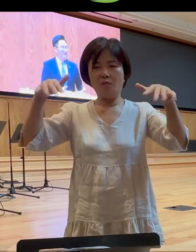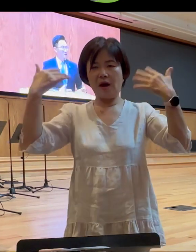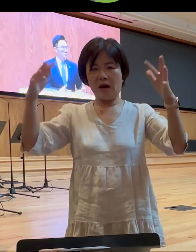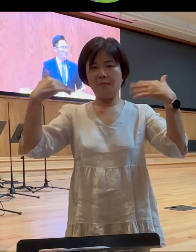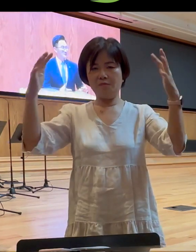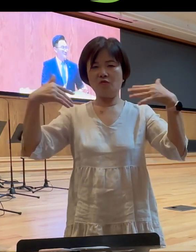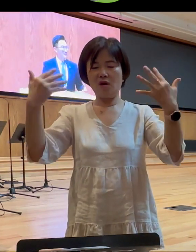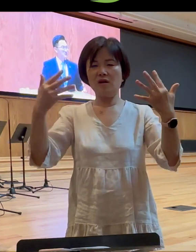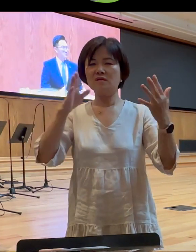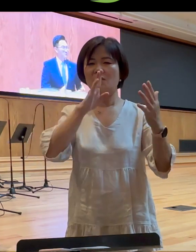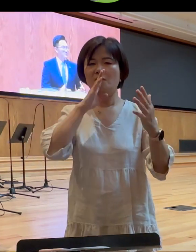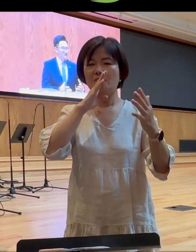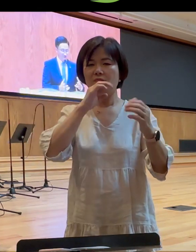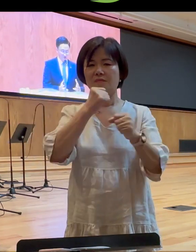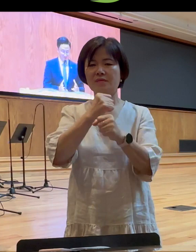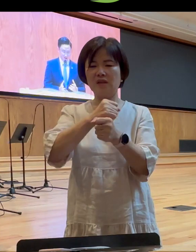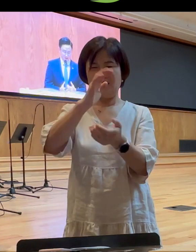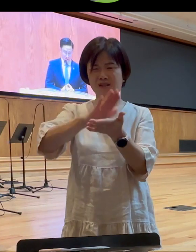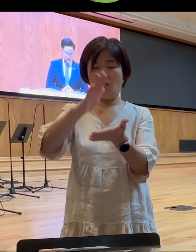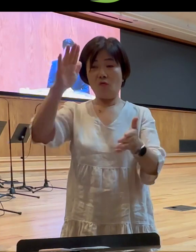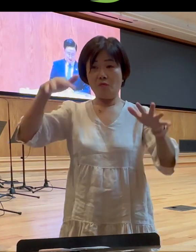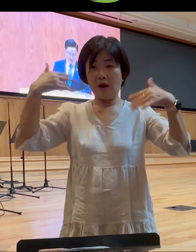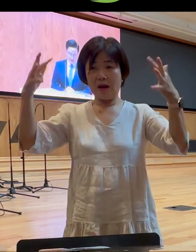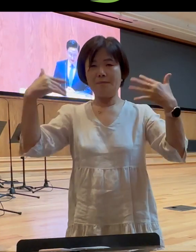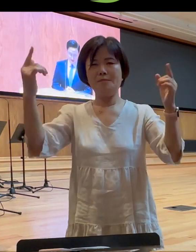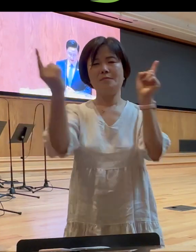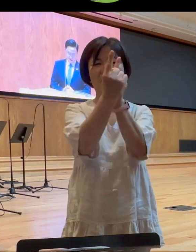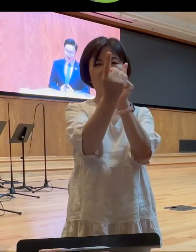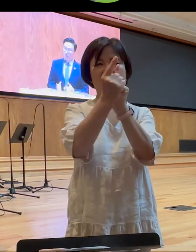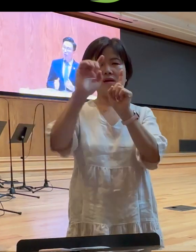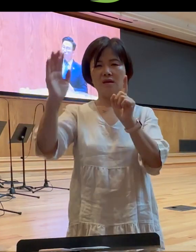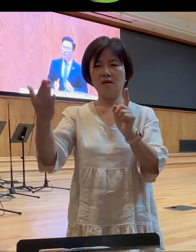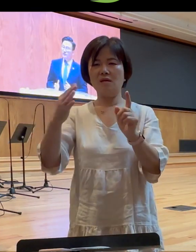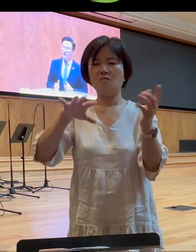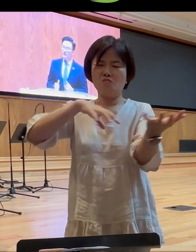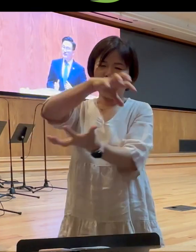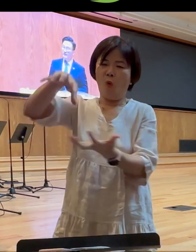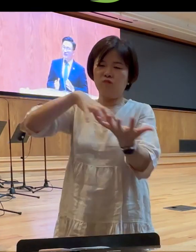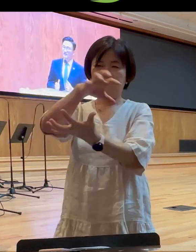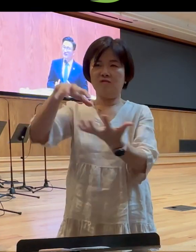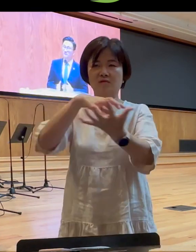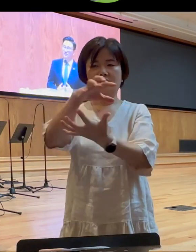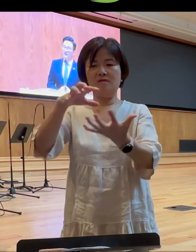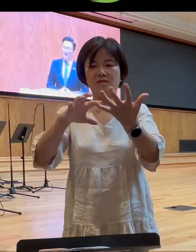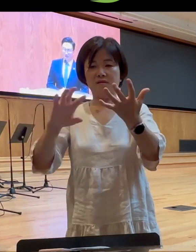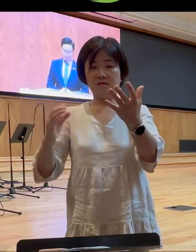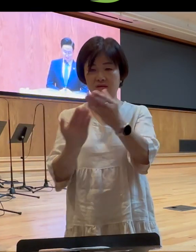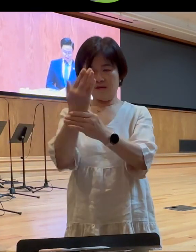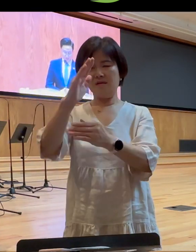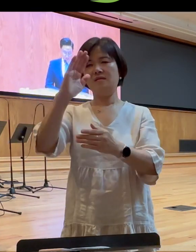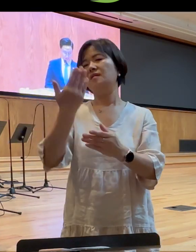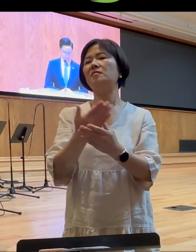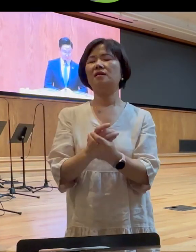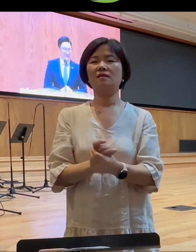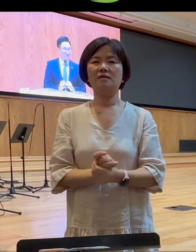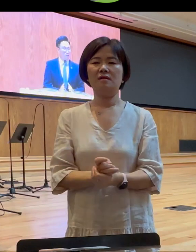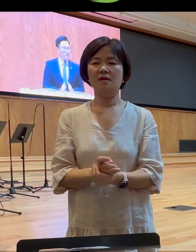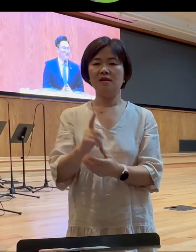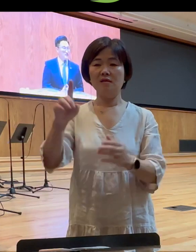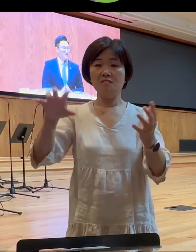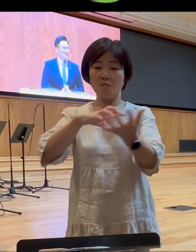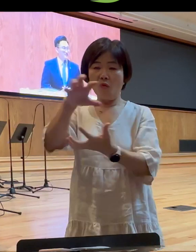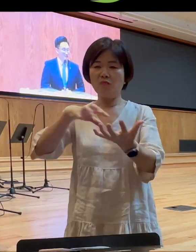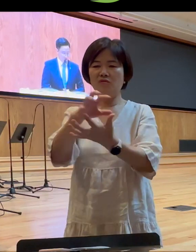아라바 건조지 사막에서 올라오는 뜨거운 바람이 만나 폭풍을 일으킵니다. 이